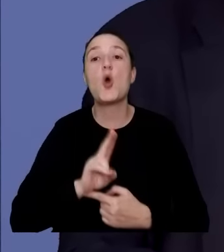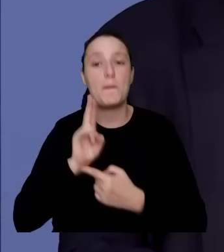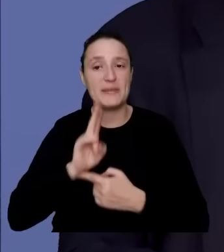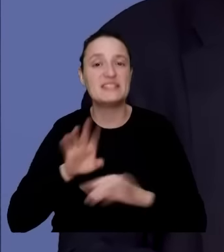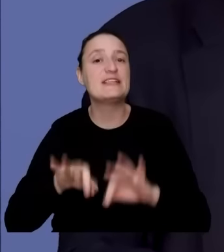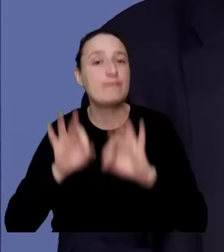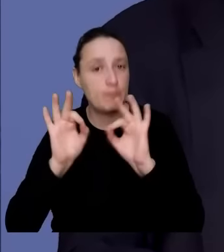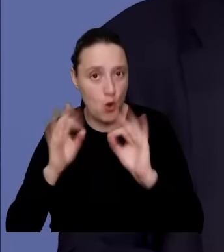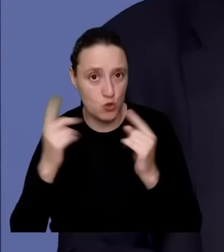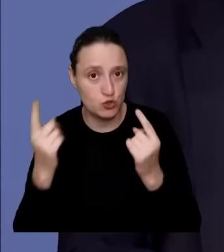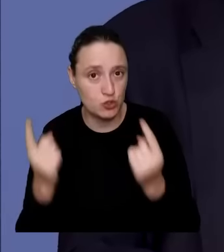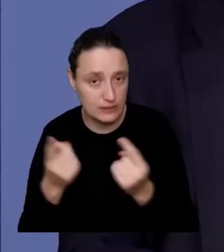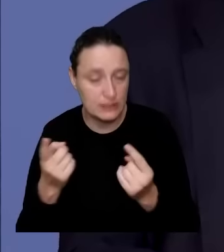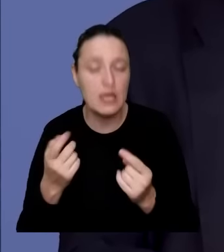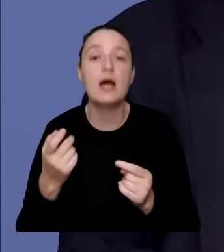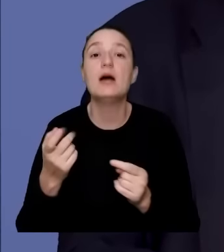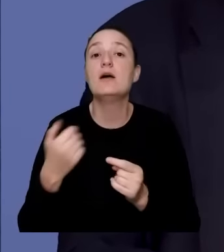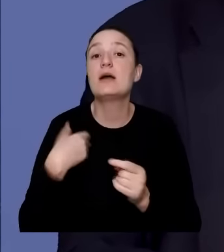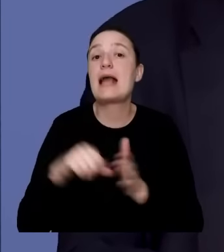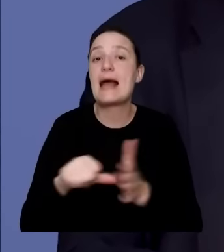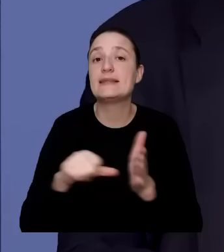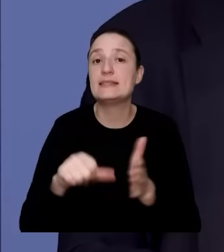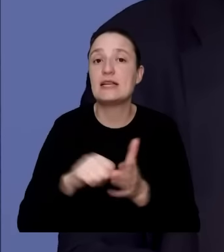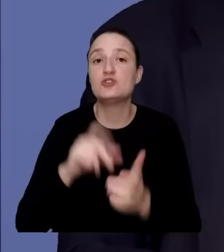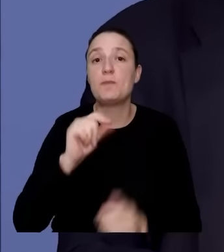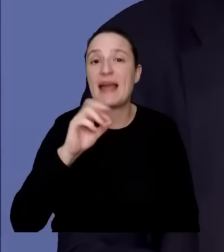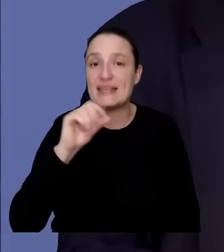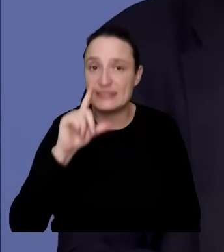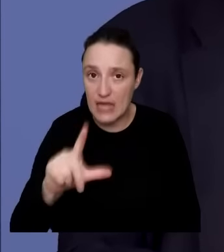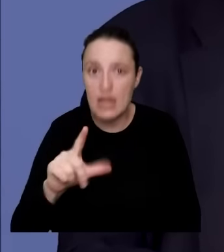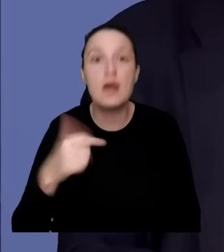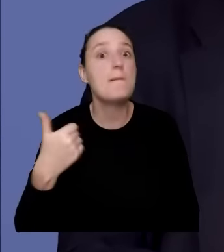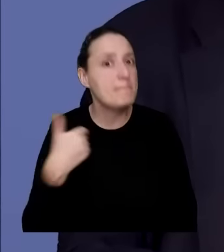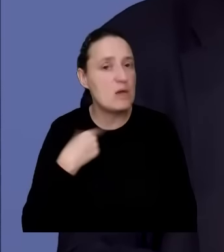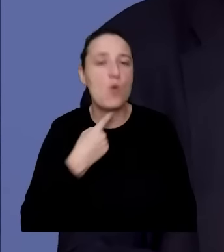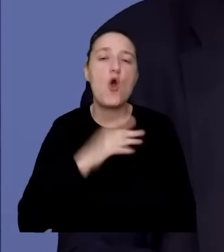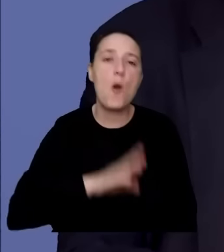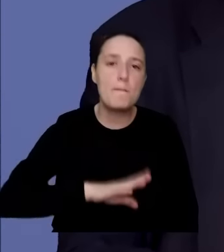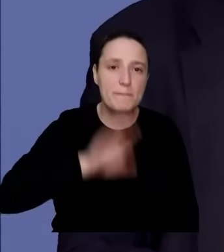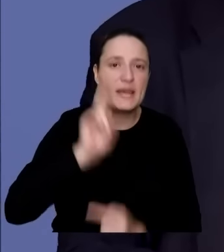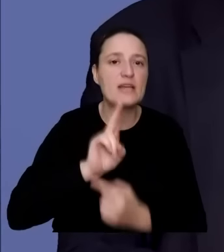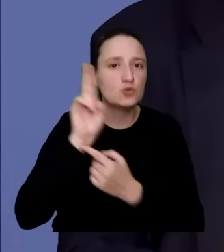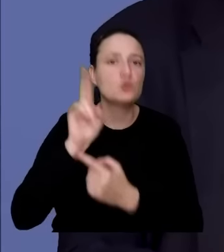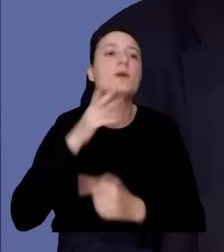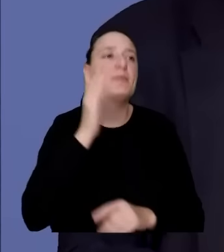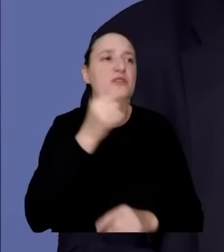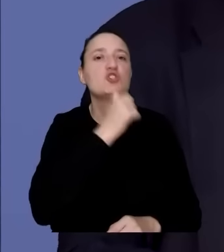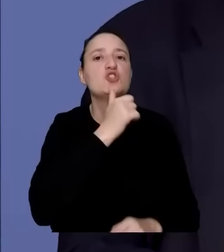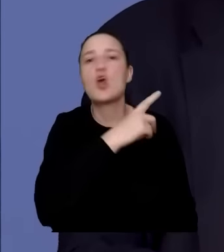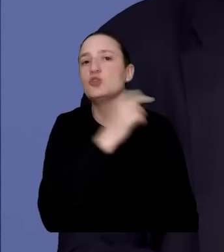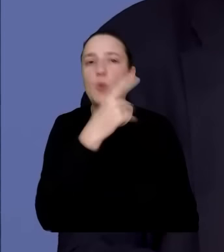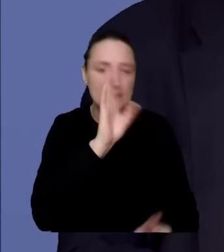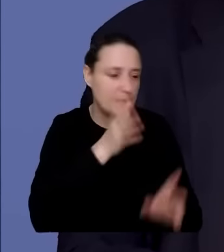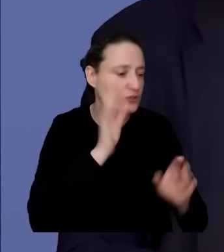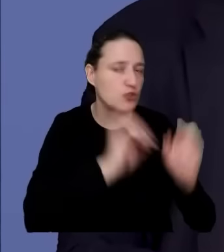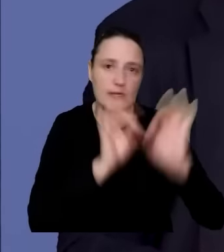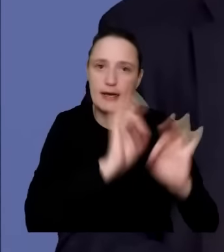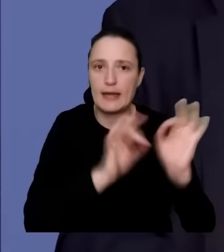których kandydaci z psl-u obiecywali że zielony ład będzie do remontu i będą o to walczyli koniec